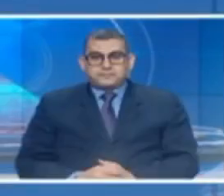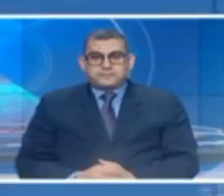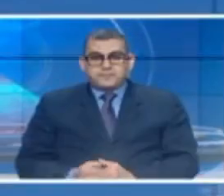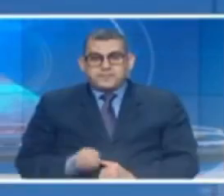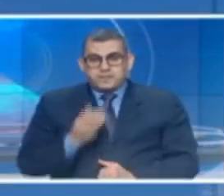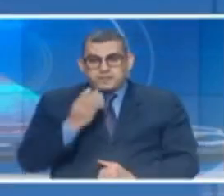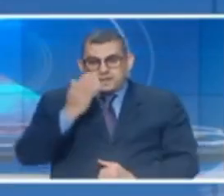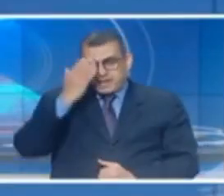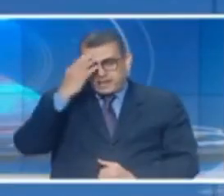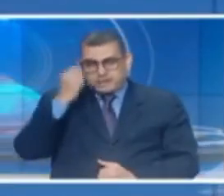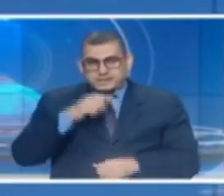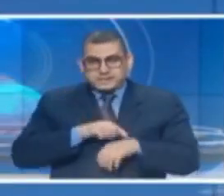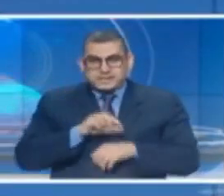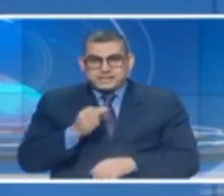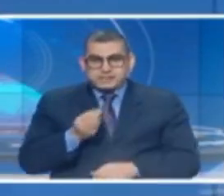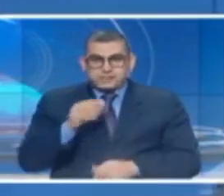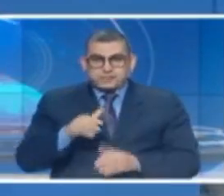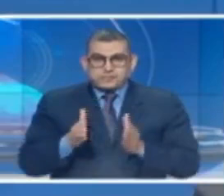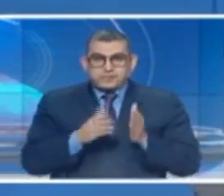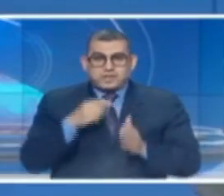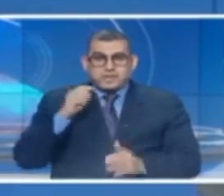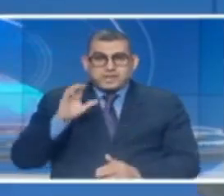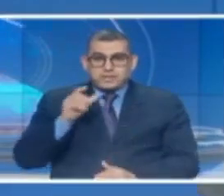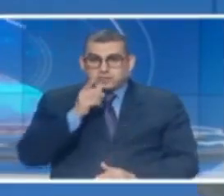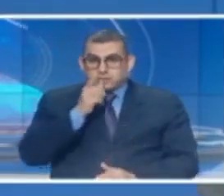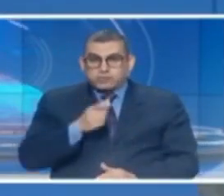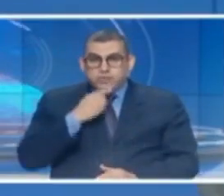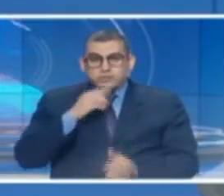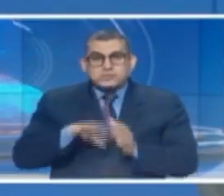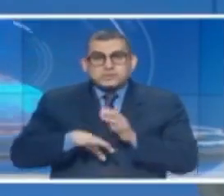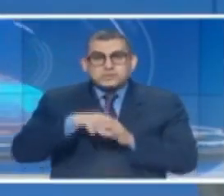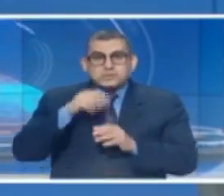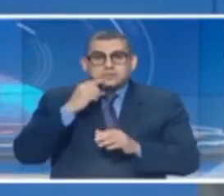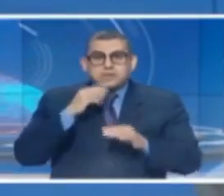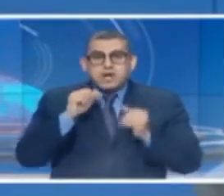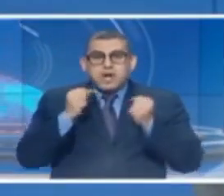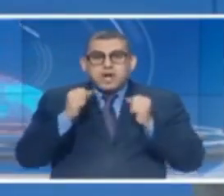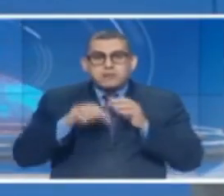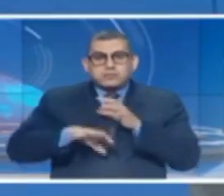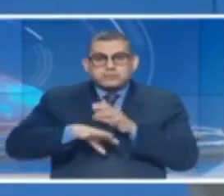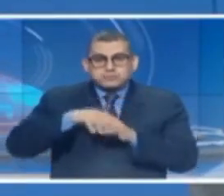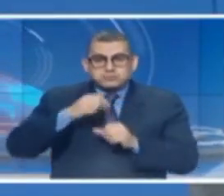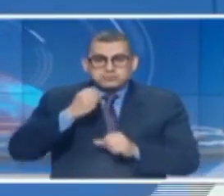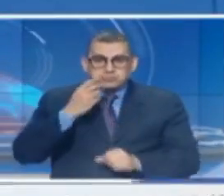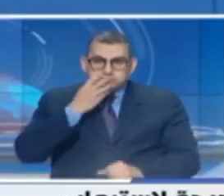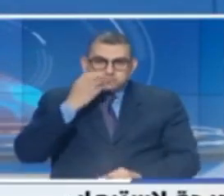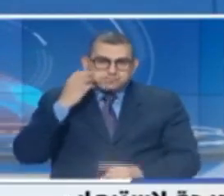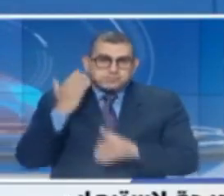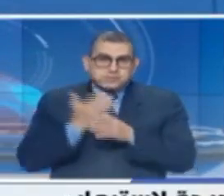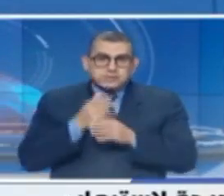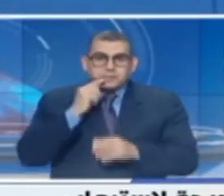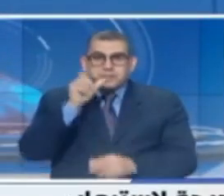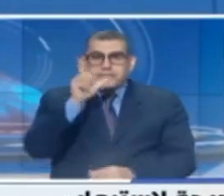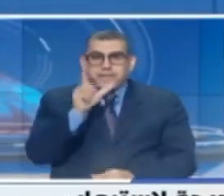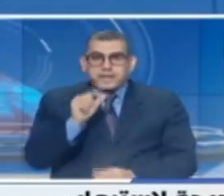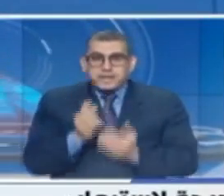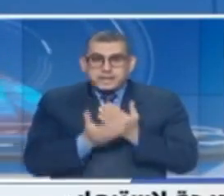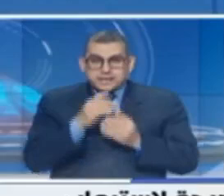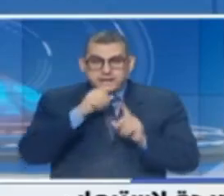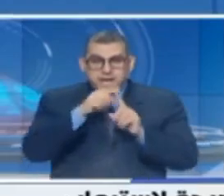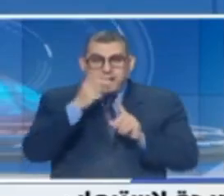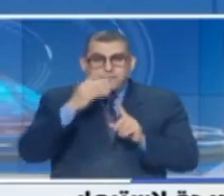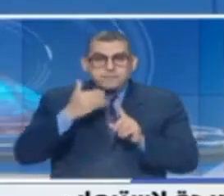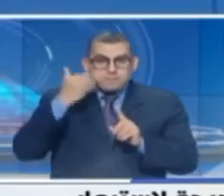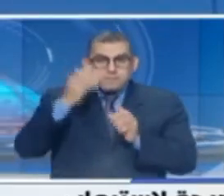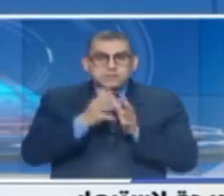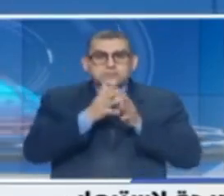مرحبا بحضراتكم. وجه الرئيس عبد الفتاح السيسي بتأسيس البنية الكهربائية لمشروع الدلتا الجديدة لاستيعاب الزيادة